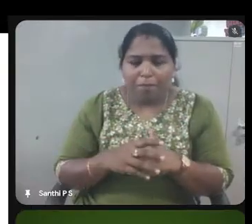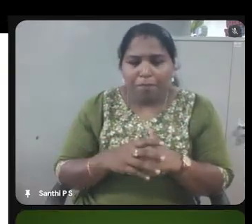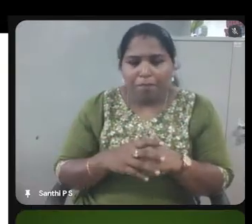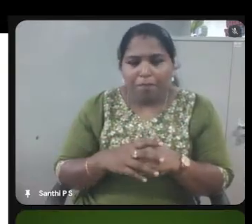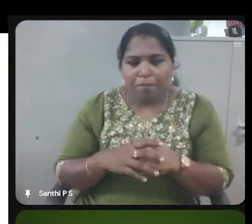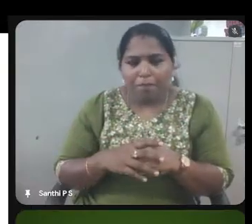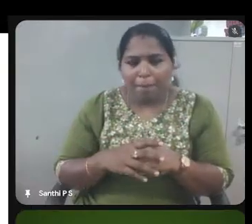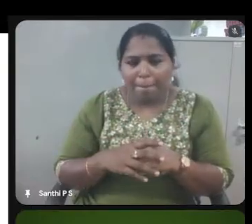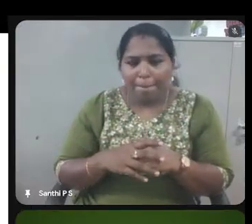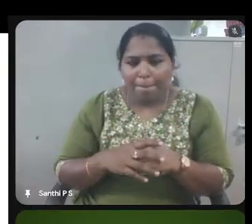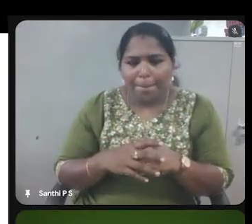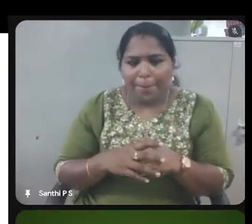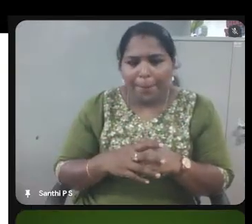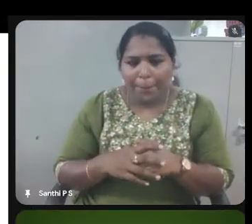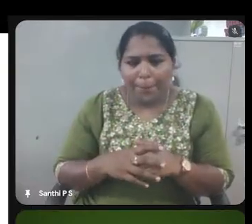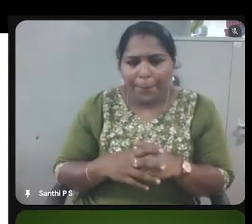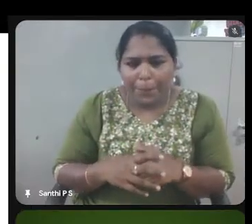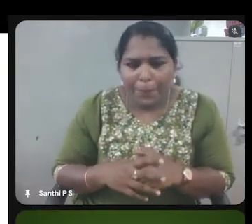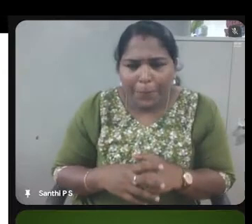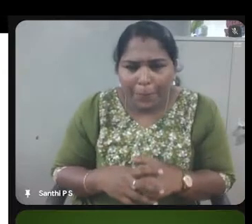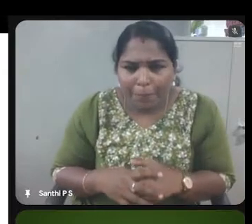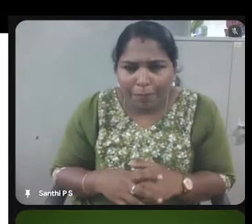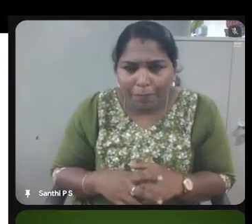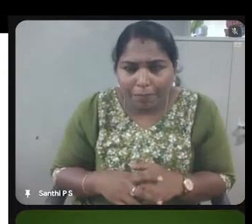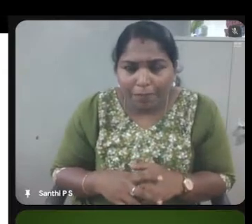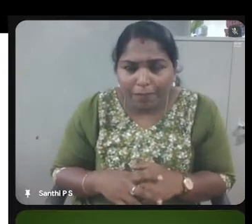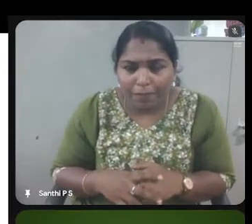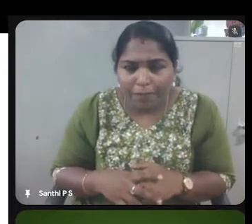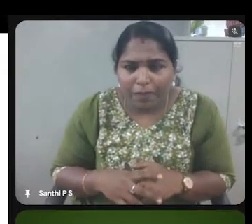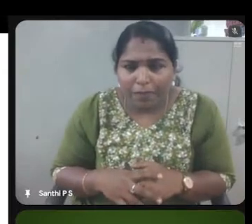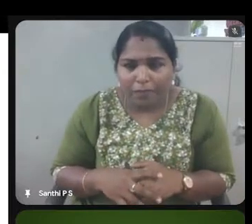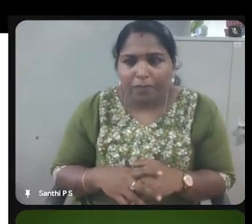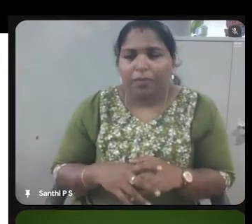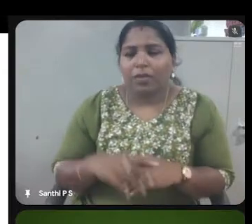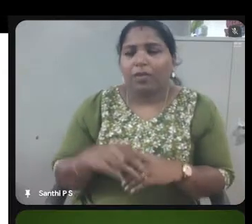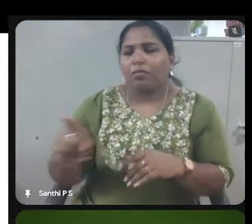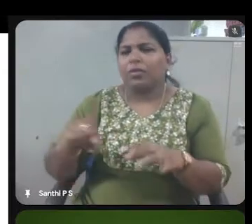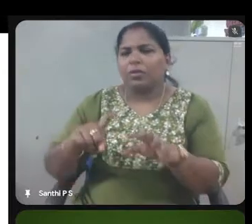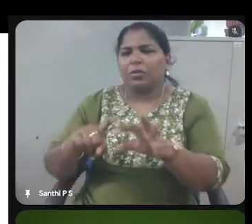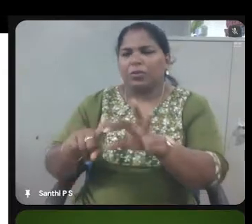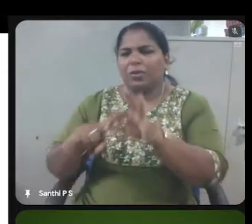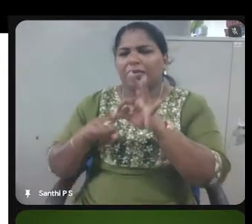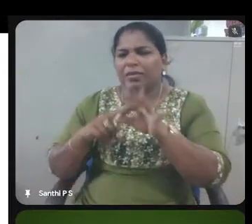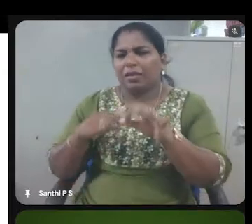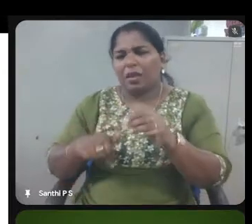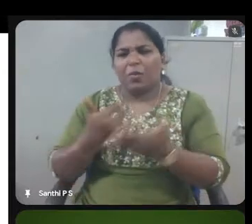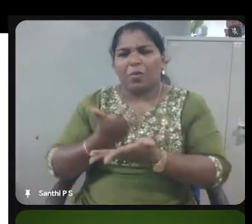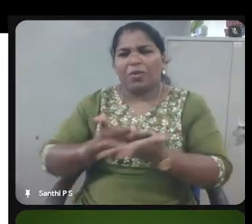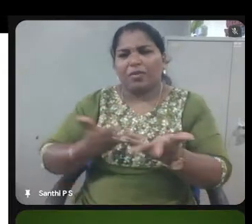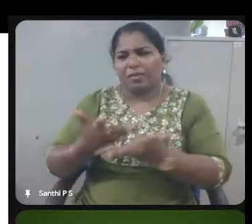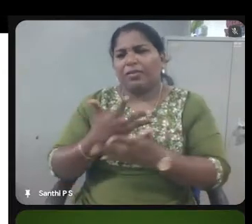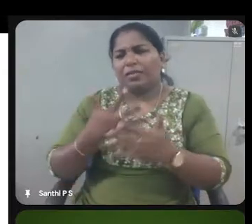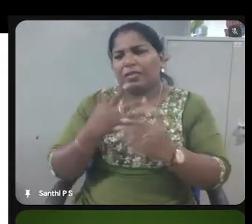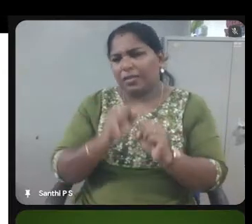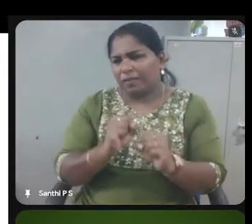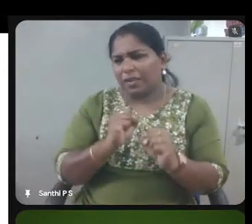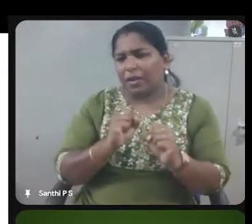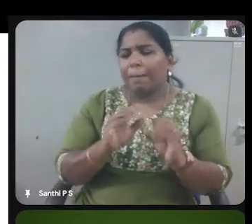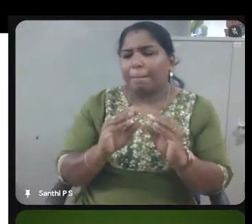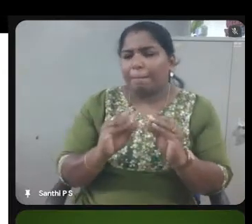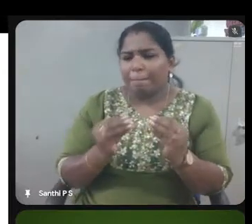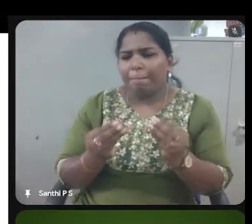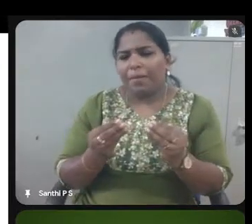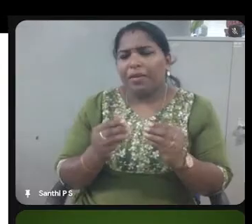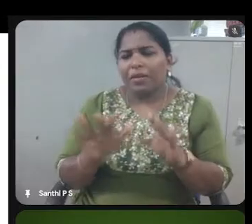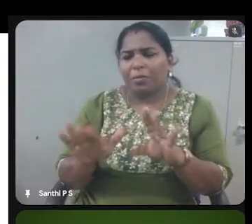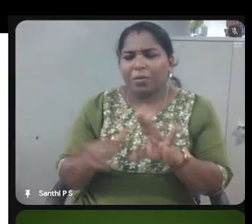സോറി ടു ഇന്ററപ്റ്റ് മാഡം, ഈ ഒരു ക്വസ്റ്റ്യൻ നമുക്ക് ഇപ്പോൾ ഡിസ്കസ് ചെയ്യാൻ ഡിഫിക്കൽട്ട് ആയിരിക്കും മാഡം. ഓക്കെ മാം, ഓക്കെ. ഈ ഒരു